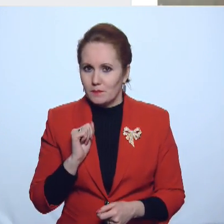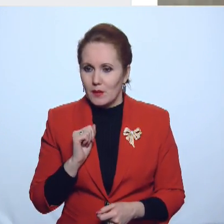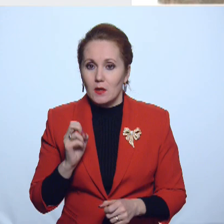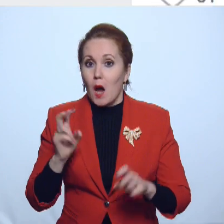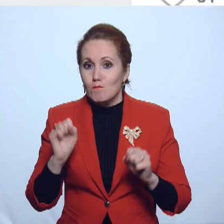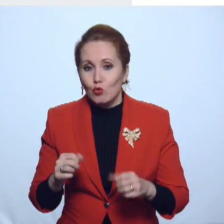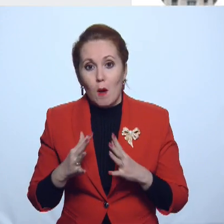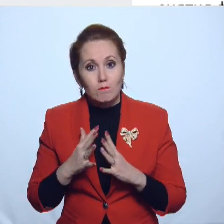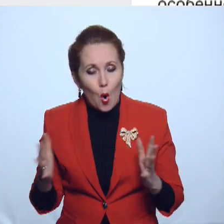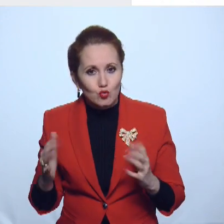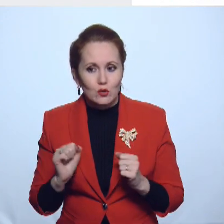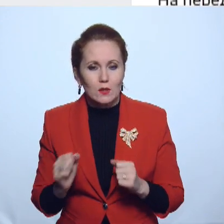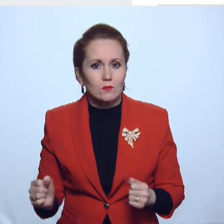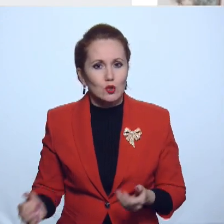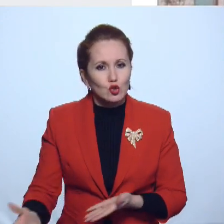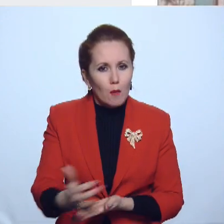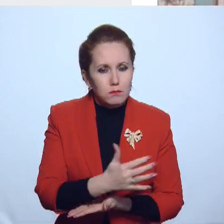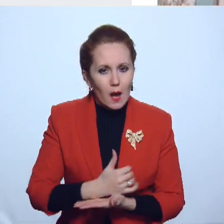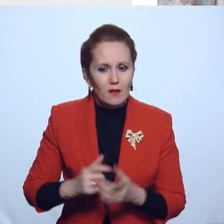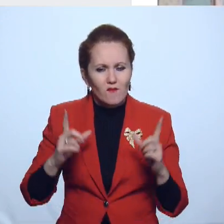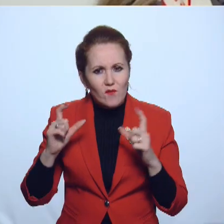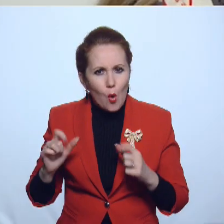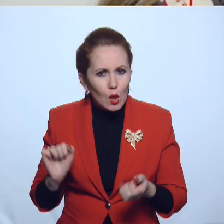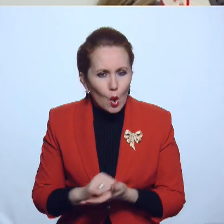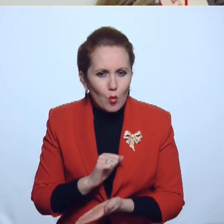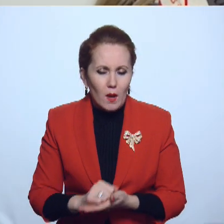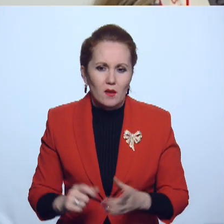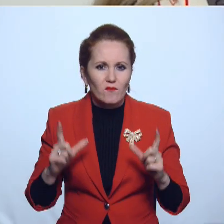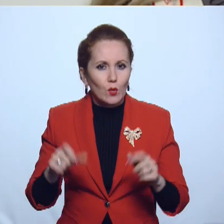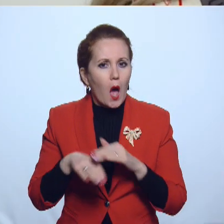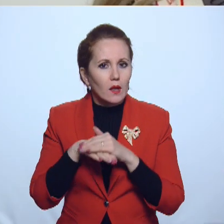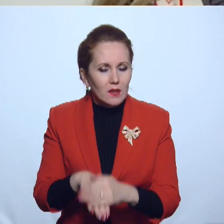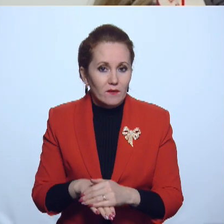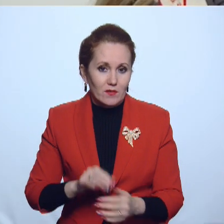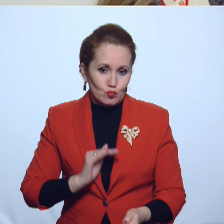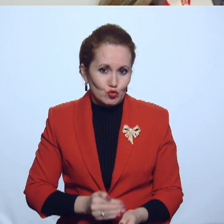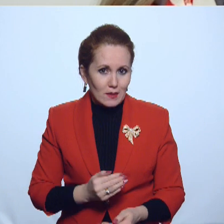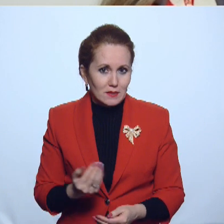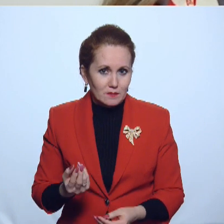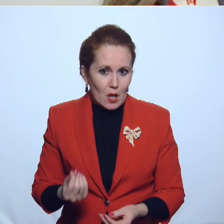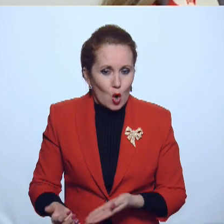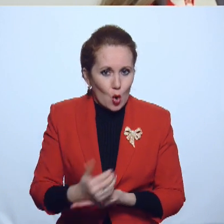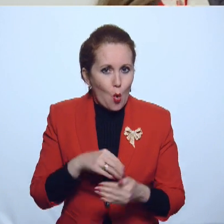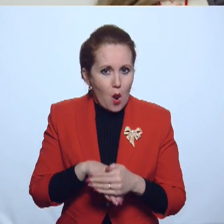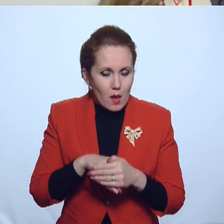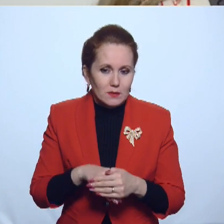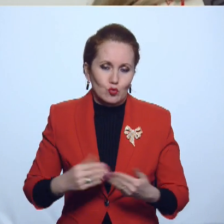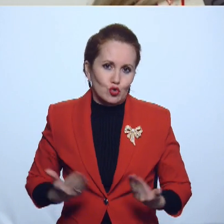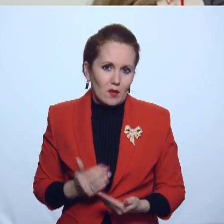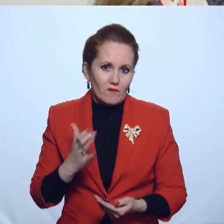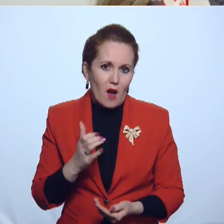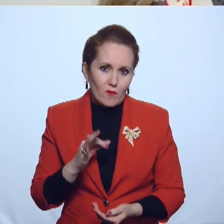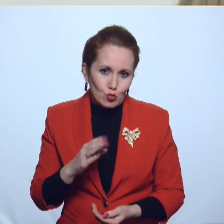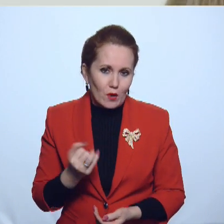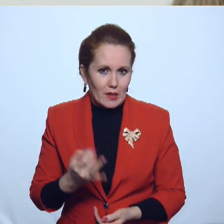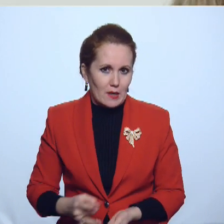как можно больше собрать фотодокументов, фотоархивов из частных коллекций жителей Вовожи и